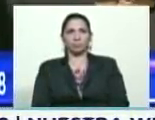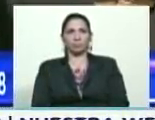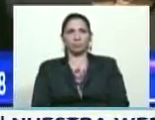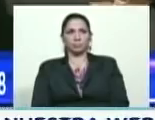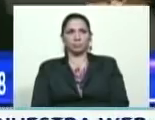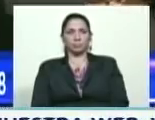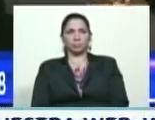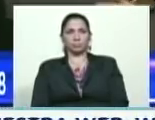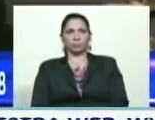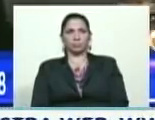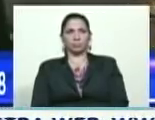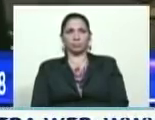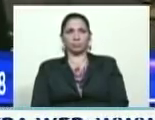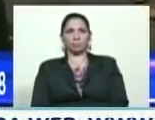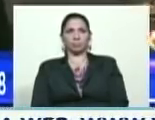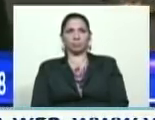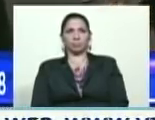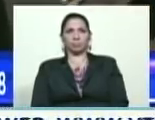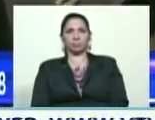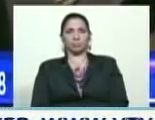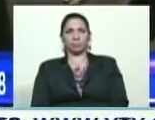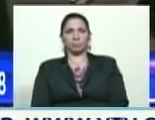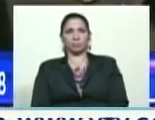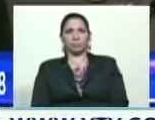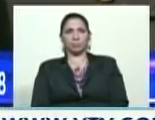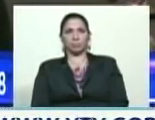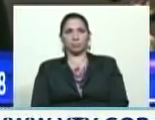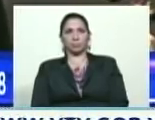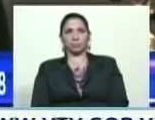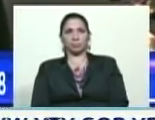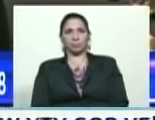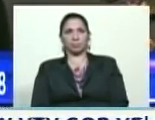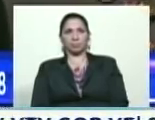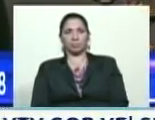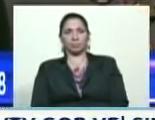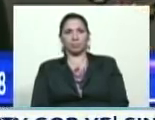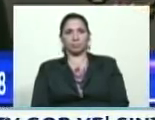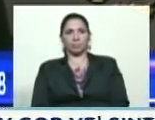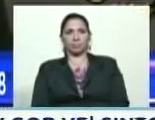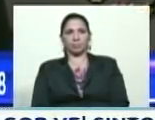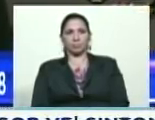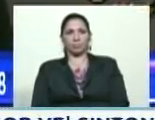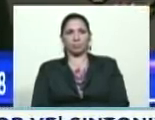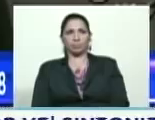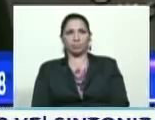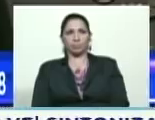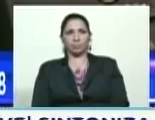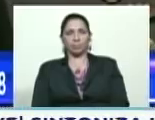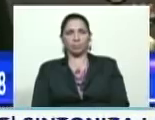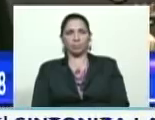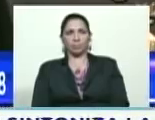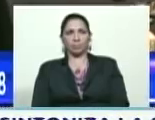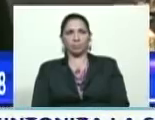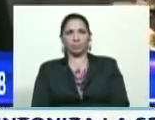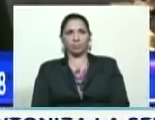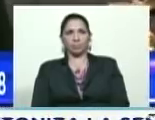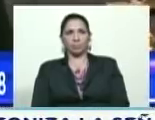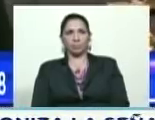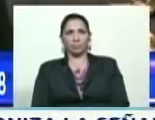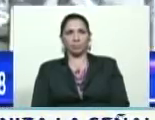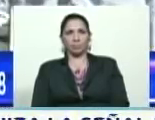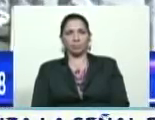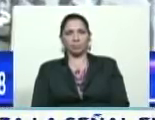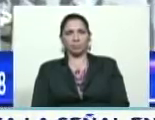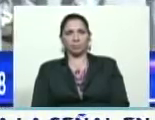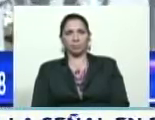Хотел напомнить вам, что данное мероприятие, в принципе, является продолжением того сотрудничества, которое было заложено с